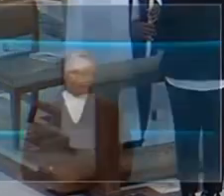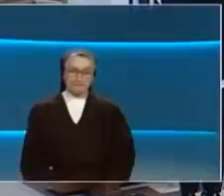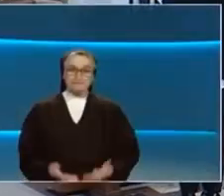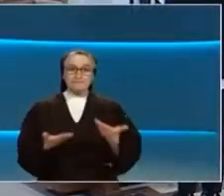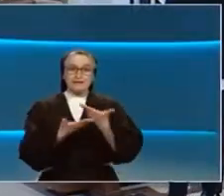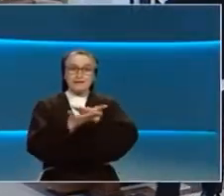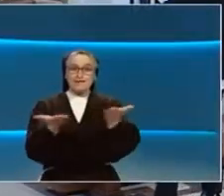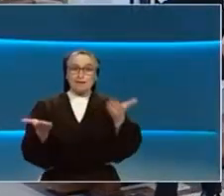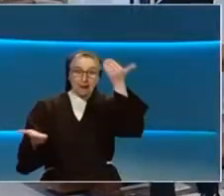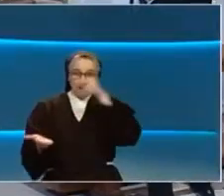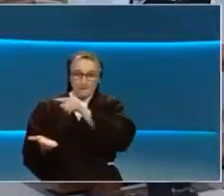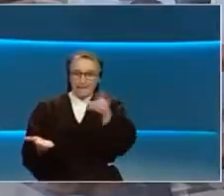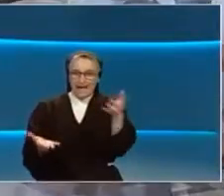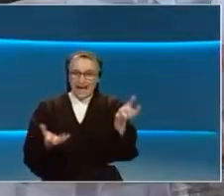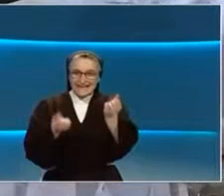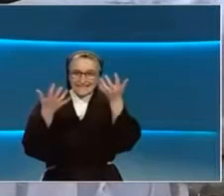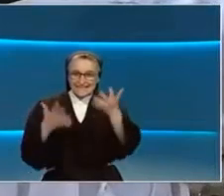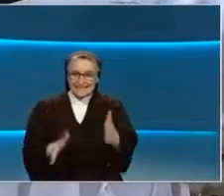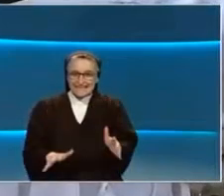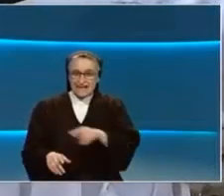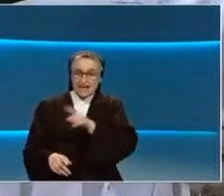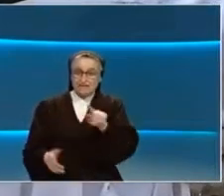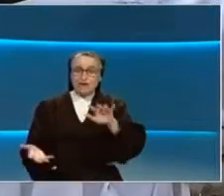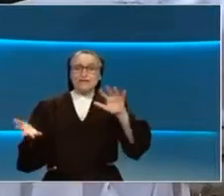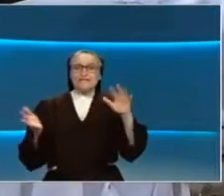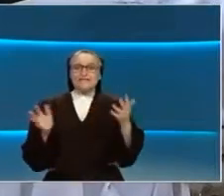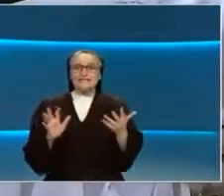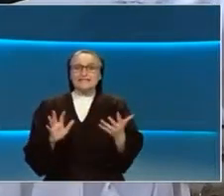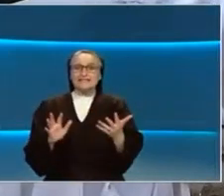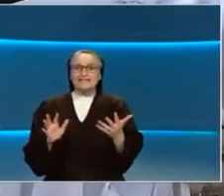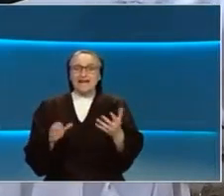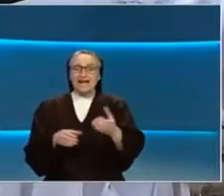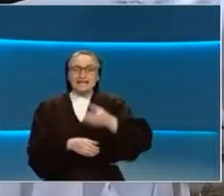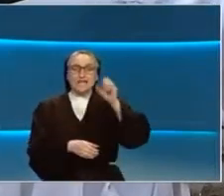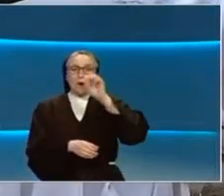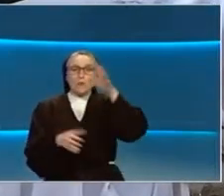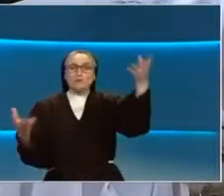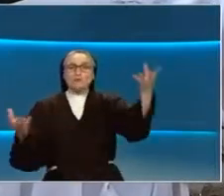Carissimi battezzati, siete diventati luce in